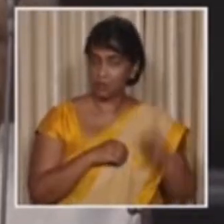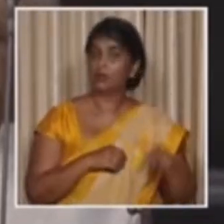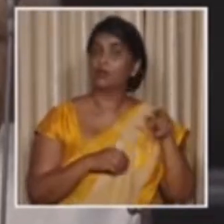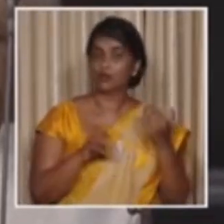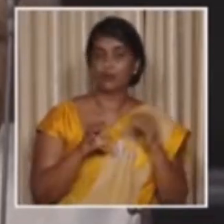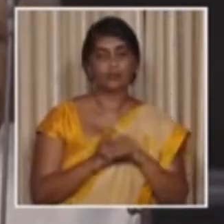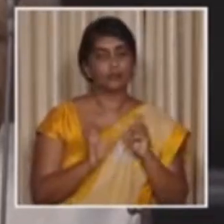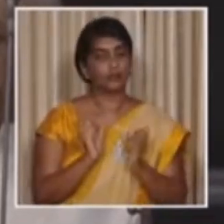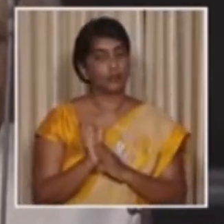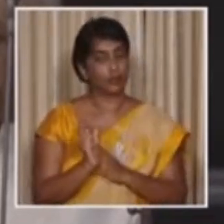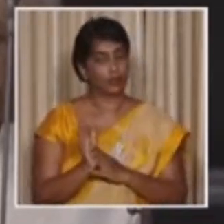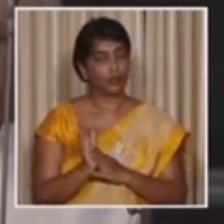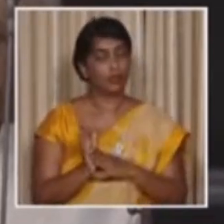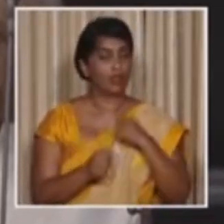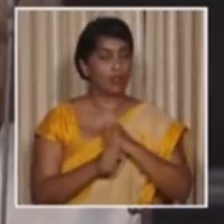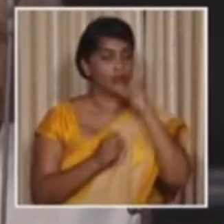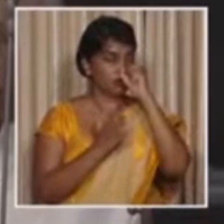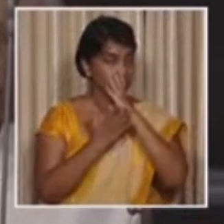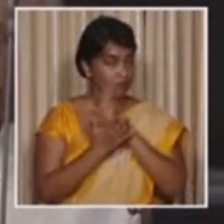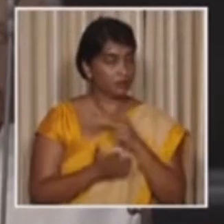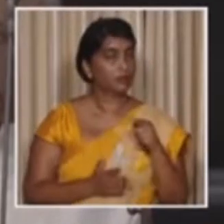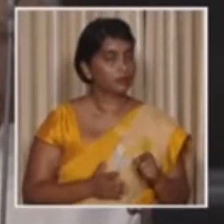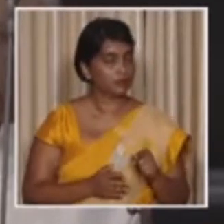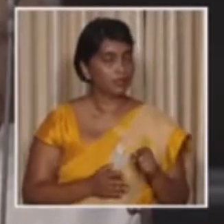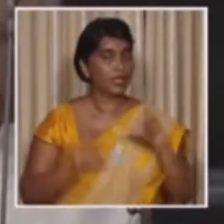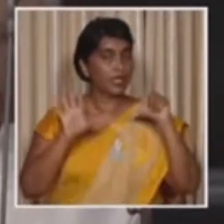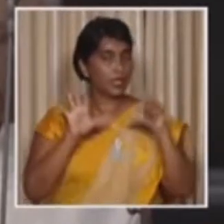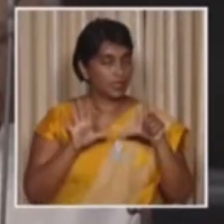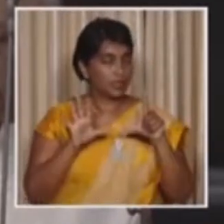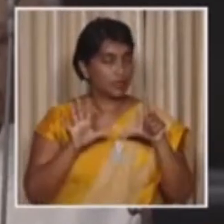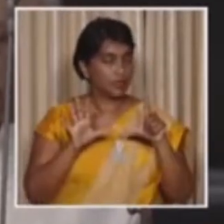අදාළ කොමිෂන් සභා ආණ්ඩු ක්‍රම ව්‍යවස්ථාවේ 7 වන